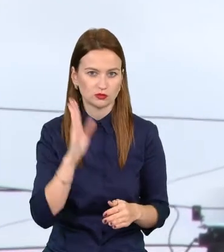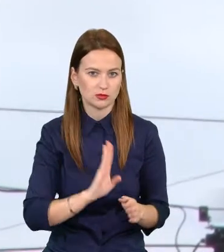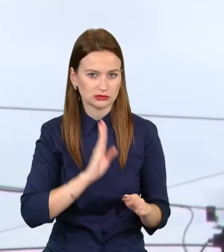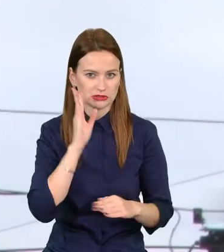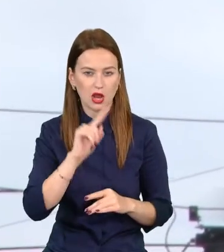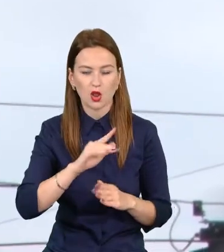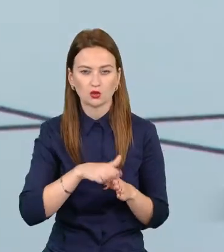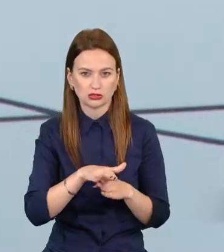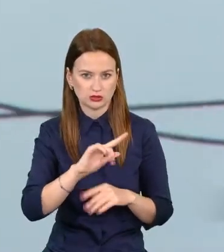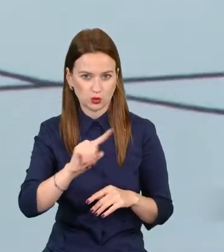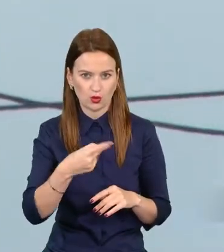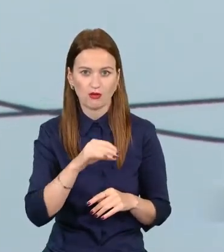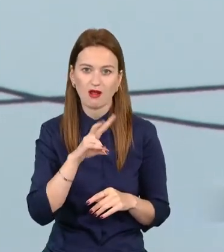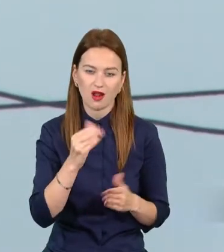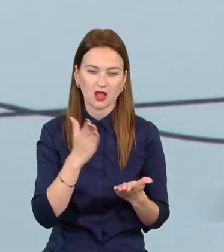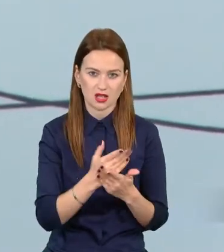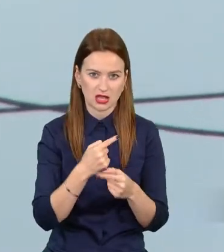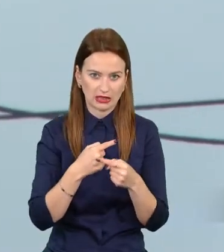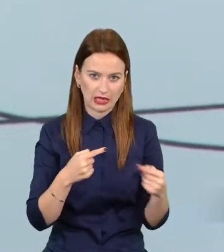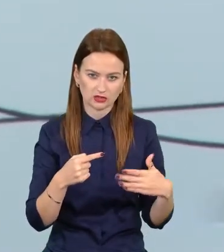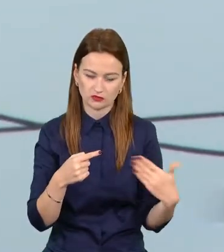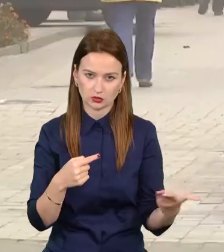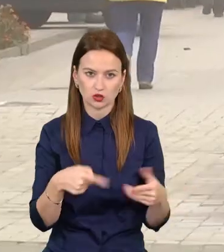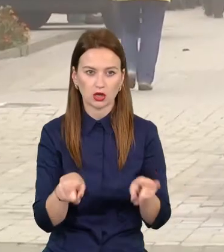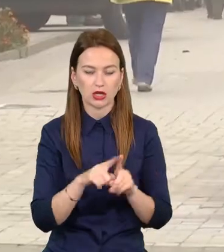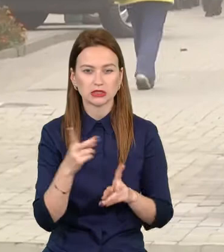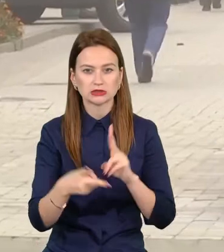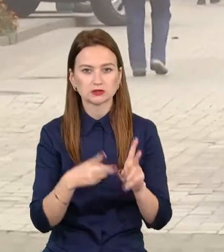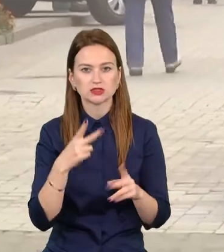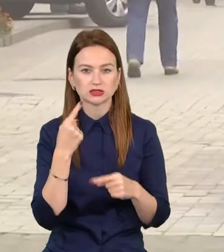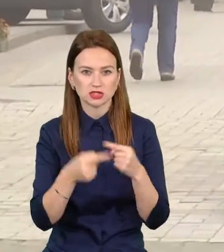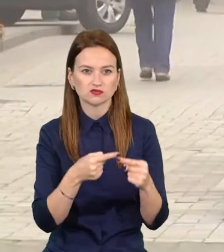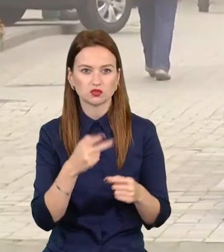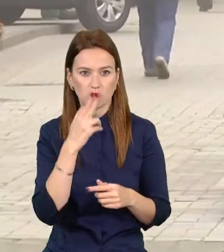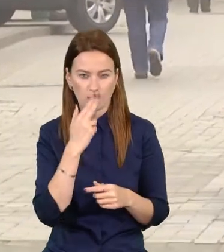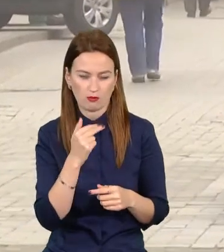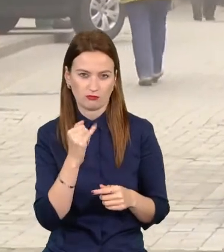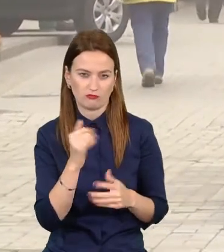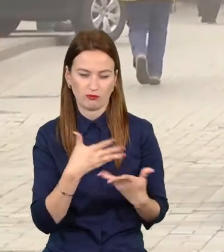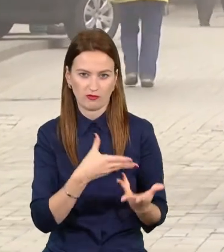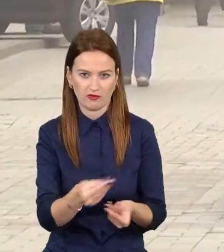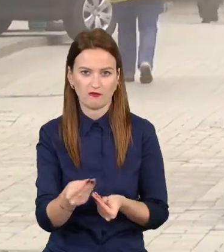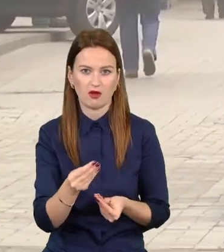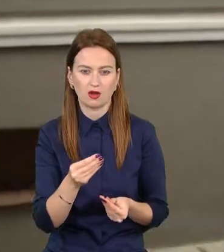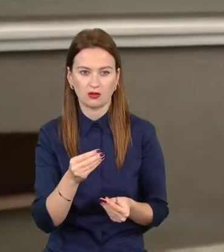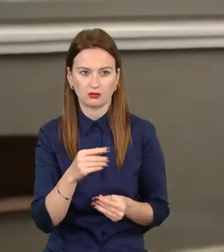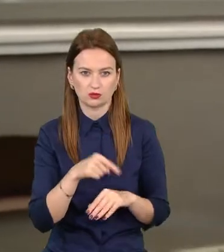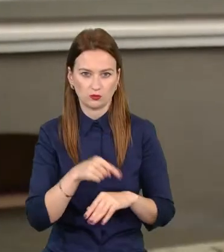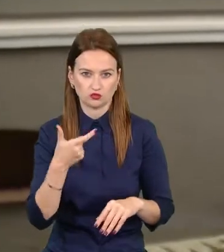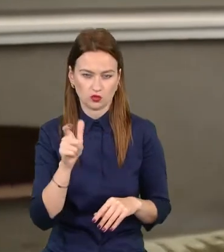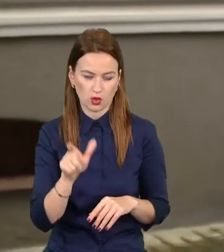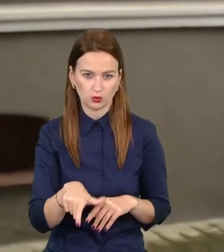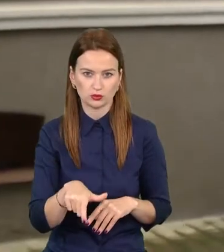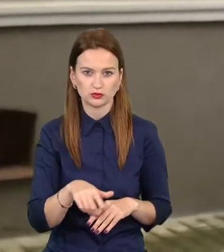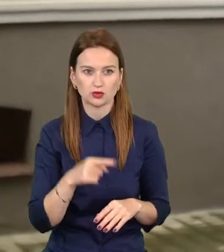зранку – на цілу годину. Проте є і негативна сторона. Такі зміни зазвичай погано впливають на самопочуття людей. Організм